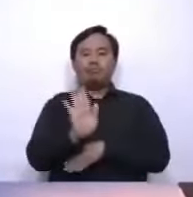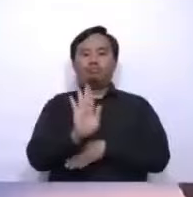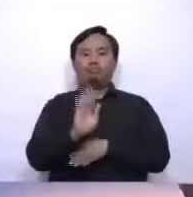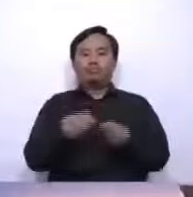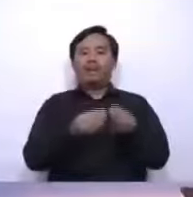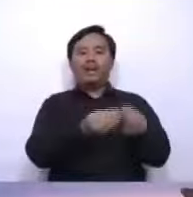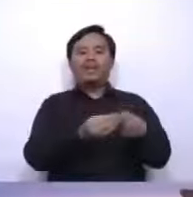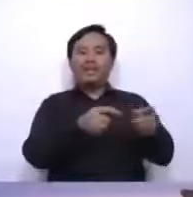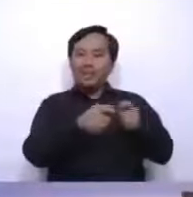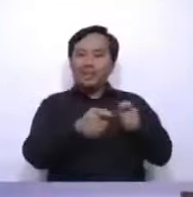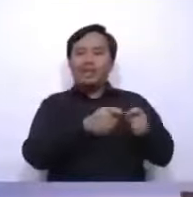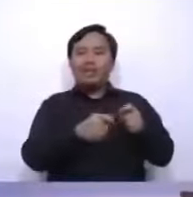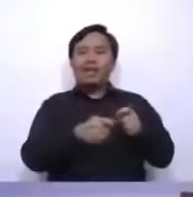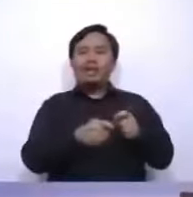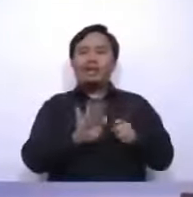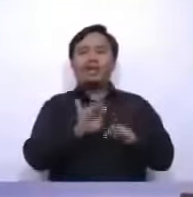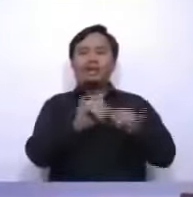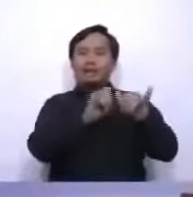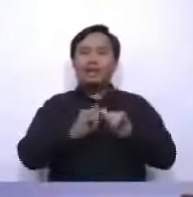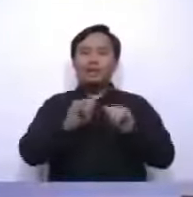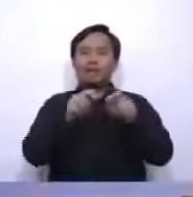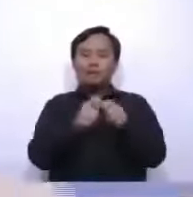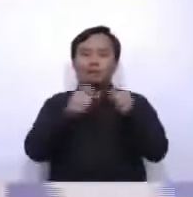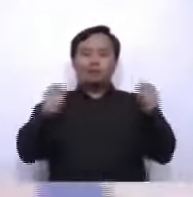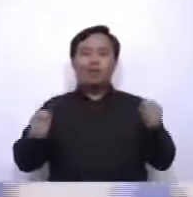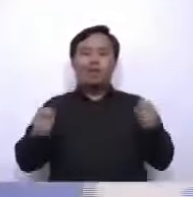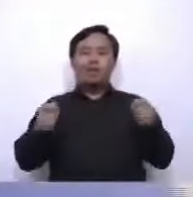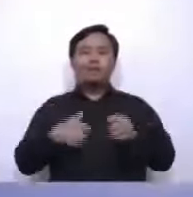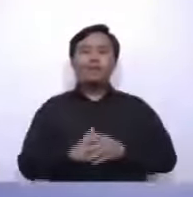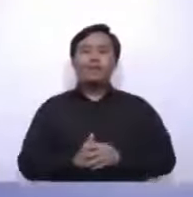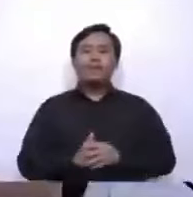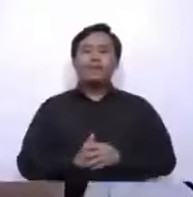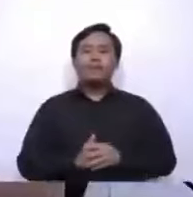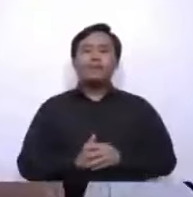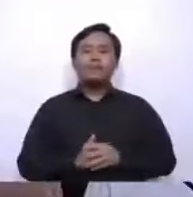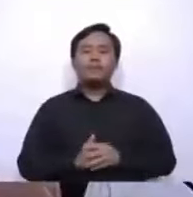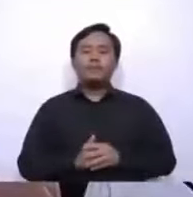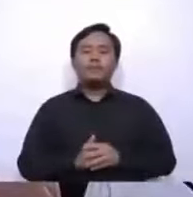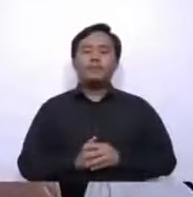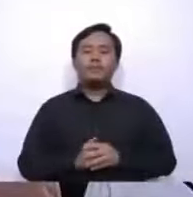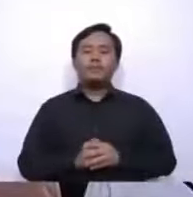kepada moderator tidak dibuka terlebih dahulu. Nanti kita buka bersama, silakan.